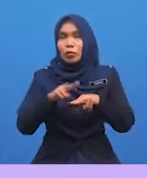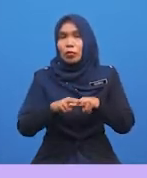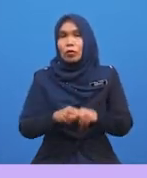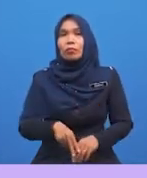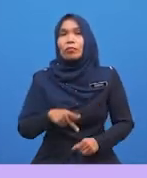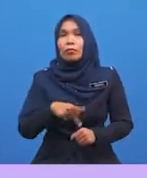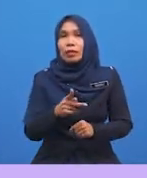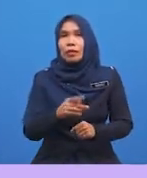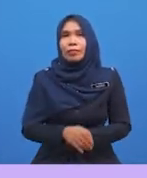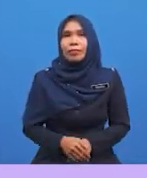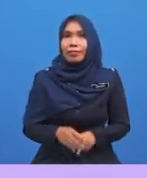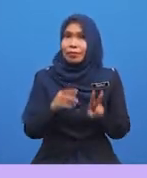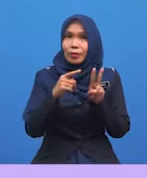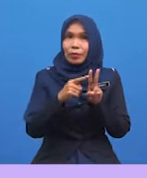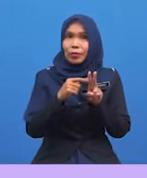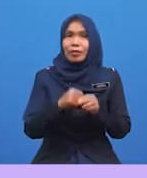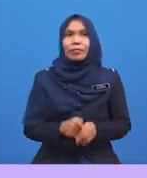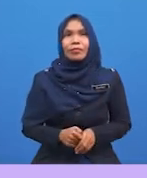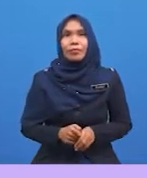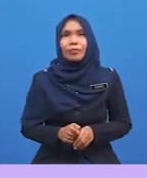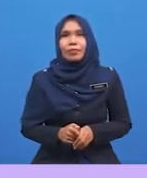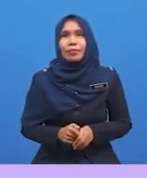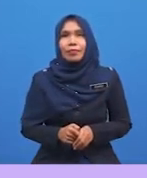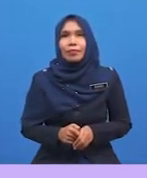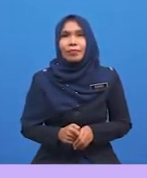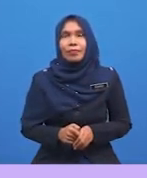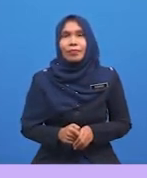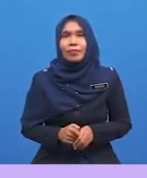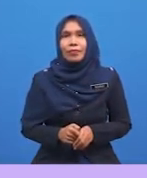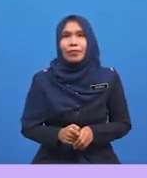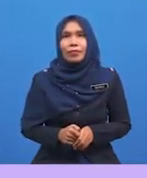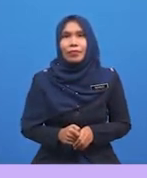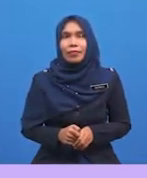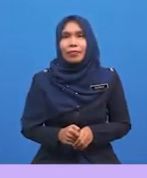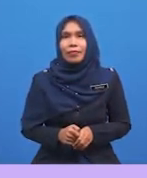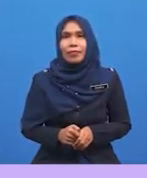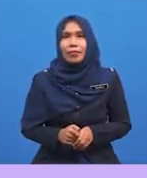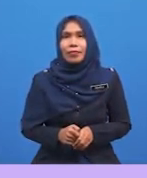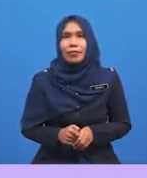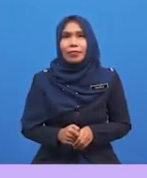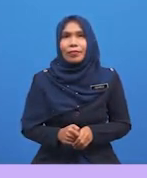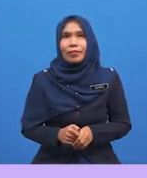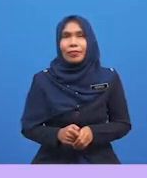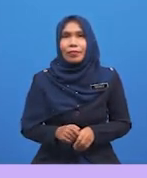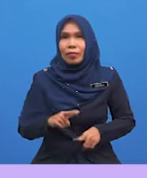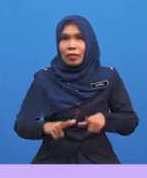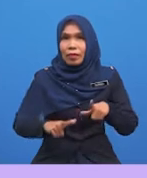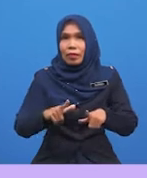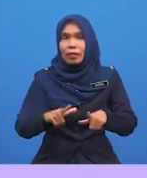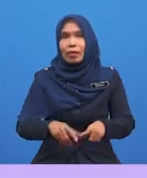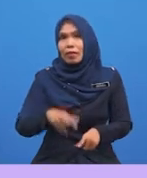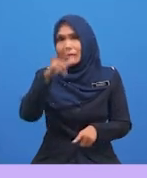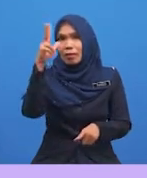Seterusnya, faktor yang kedua ialah pewartaan hutan simpan dan taman negara. Langkah